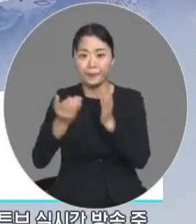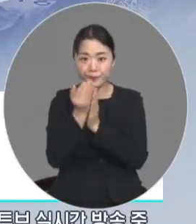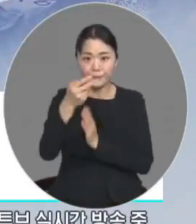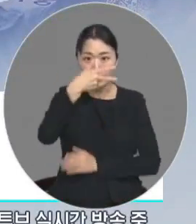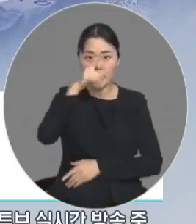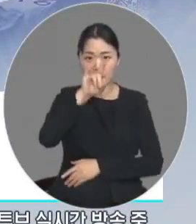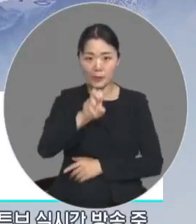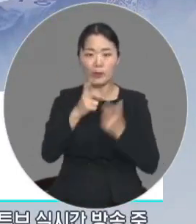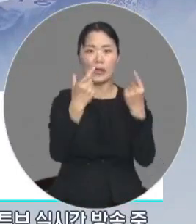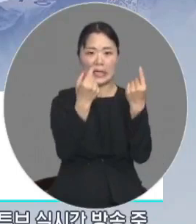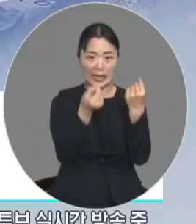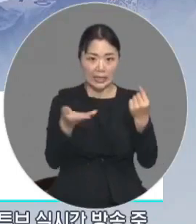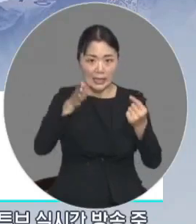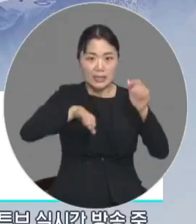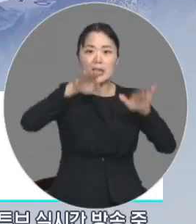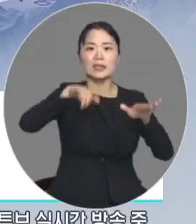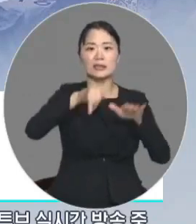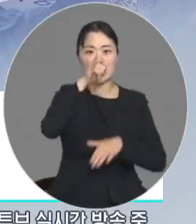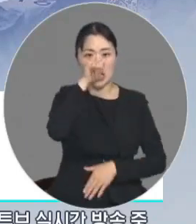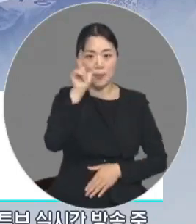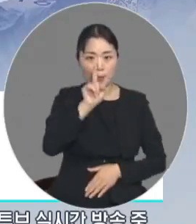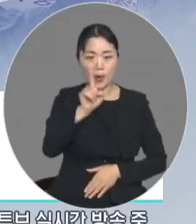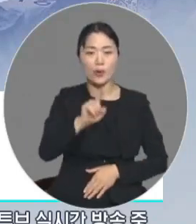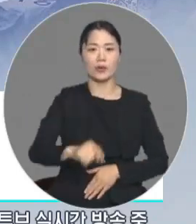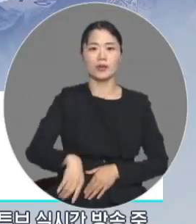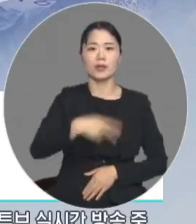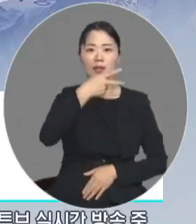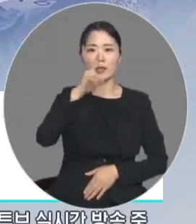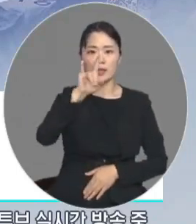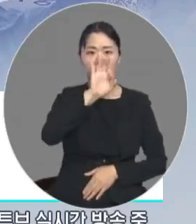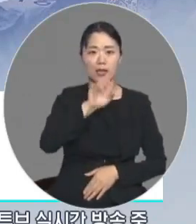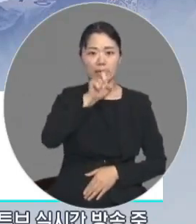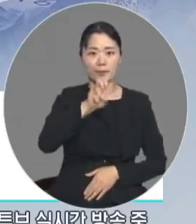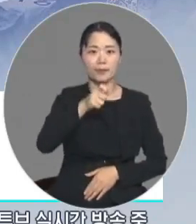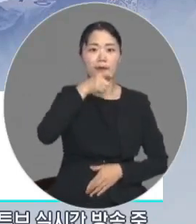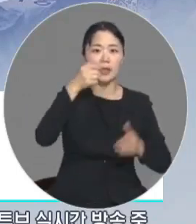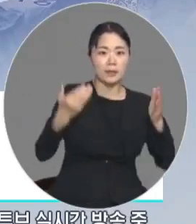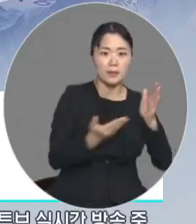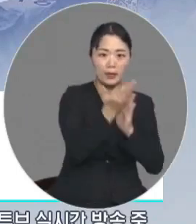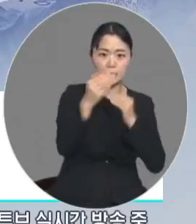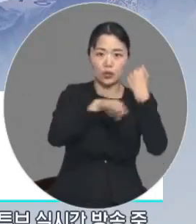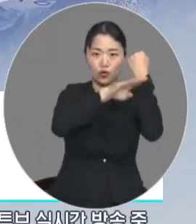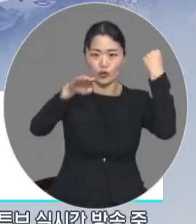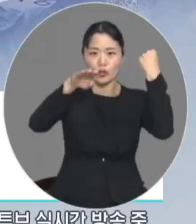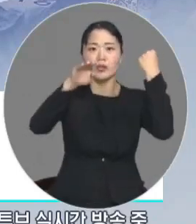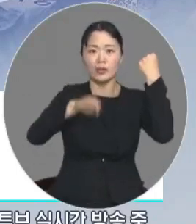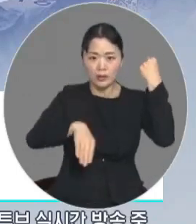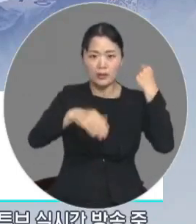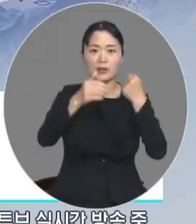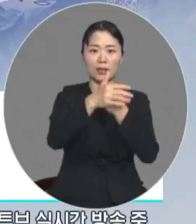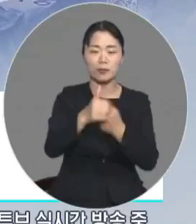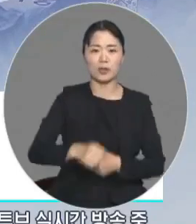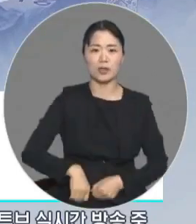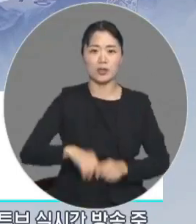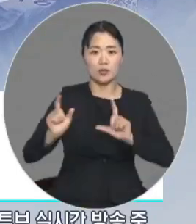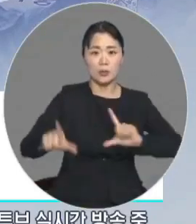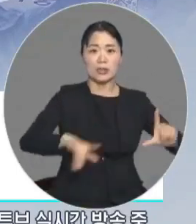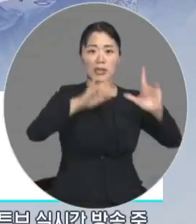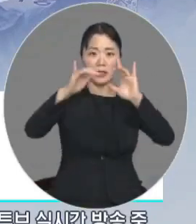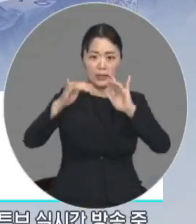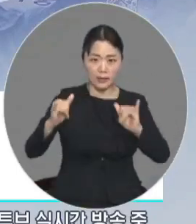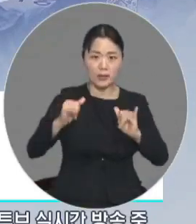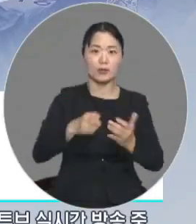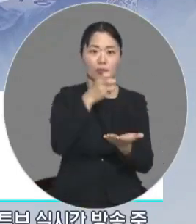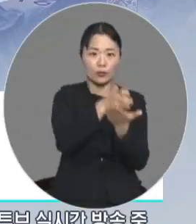댐 건설 관리법상 댐 규모 기준에 미치지 못한다는 건데요. 이 때문에 주민들은 수십 년간